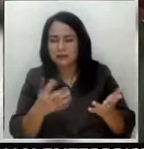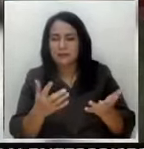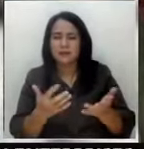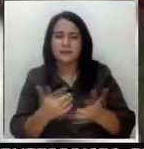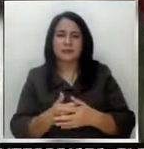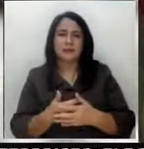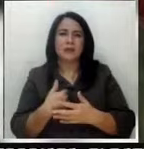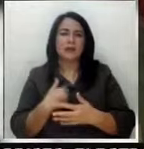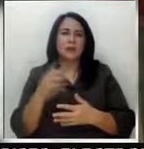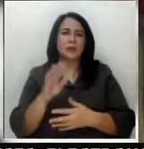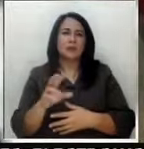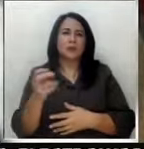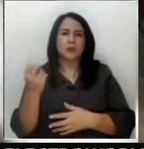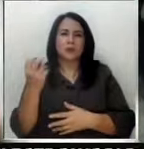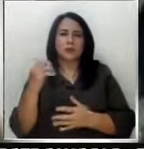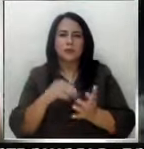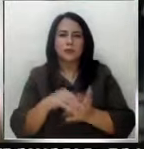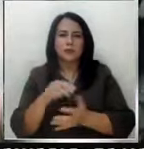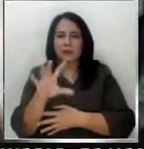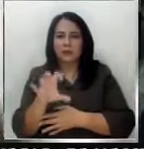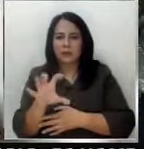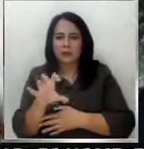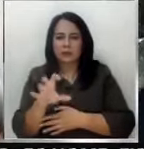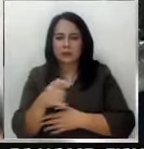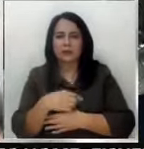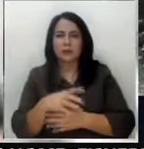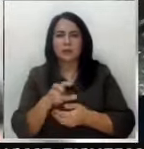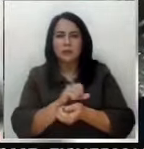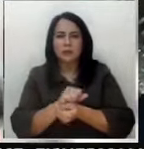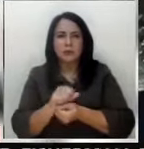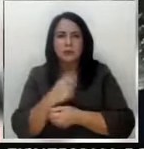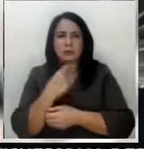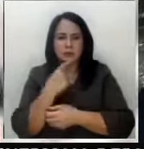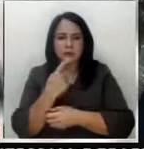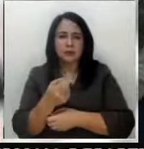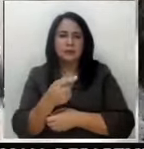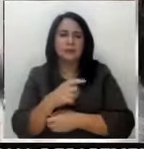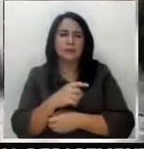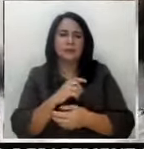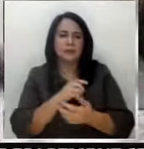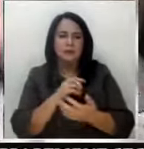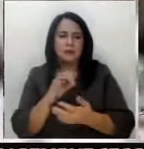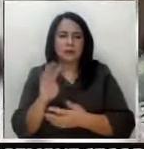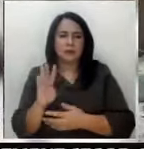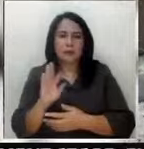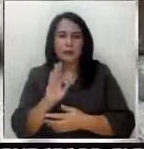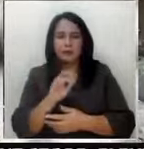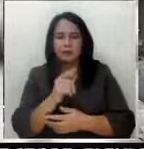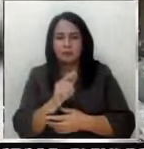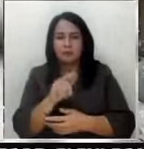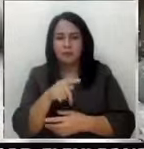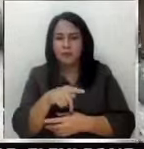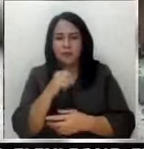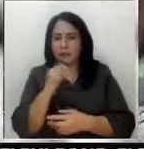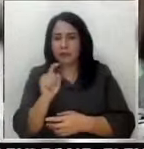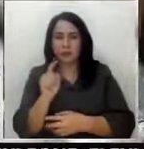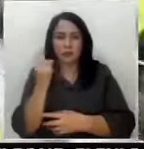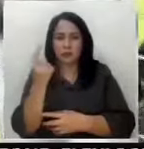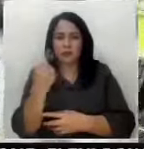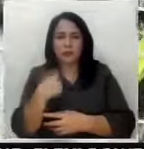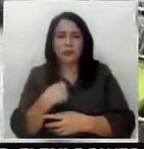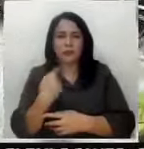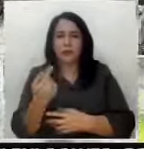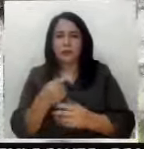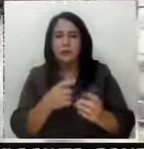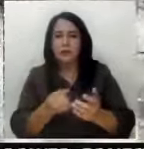nasa 12,500 pesos ang pinsala ng sunog ayon sa BFP. Pero ayon sa mga nagtitinda, hindi lang yun ang halaga ng kanilang paninda. Hinagpis